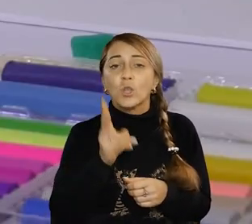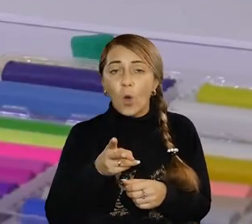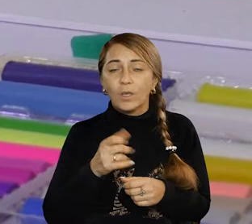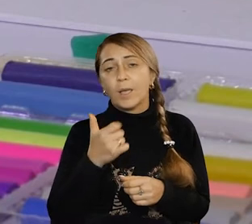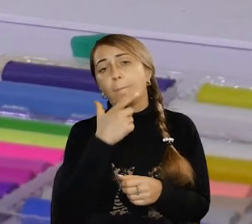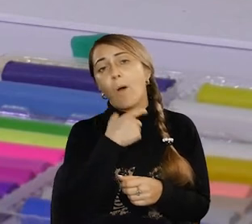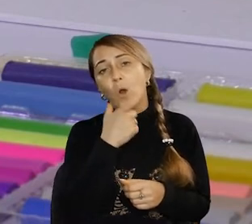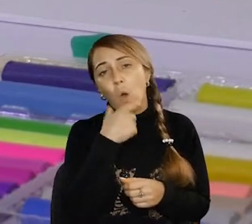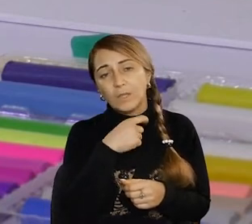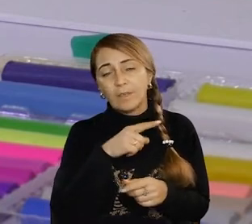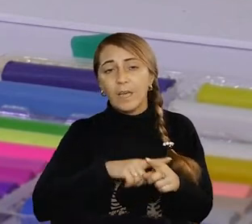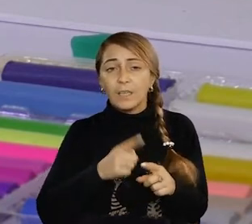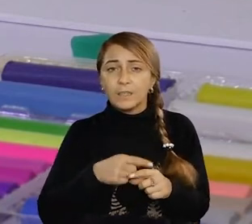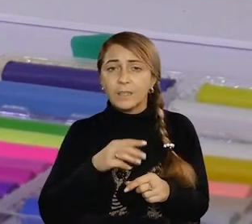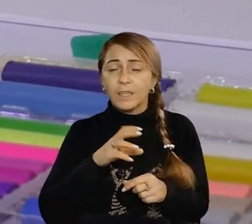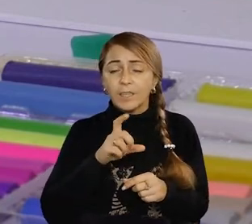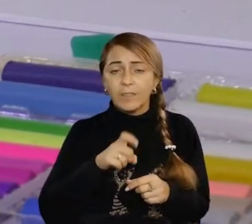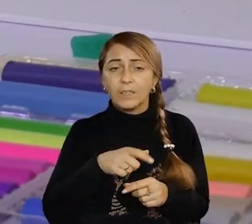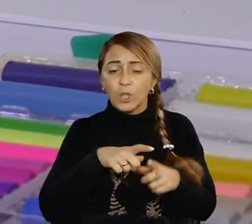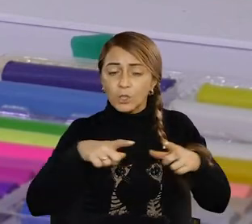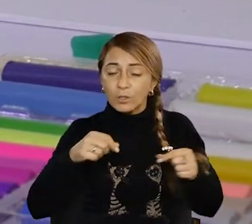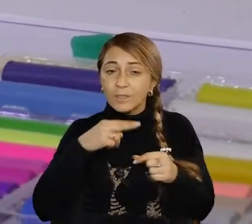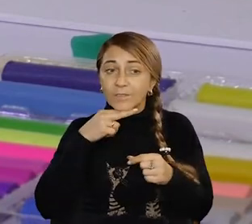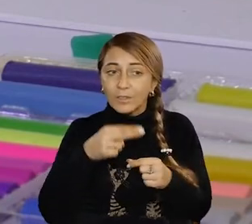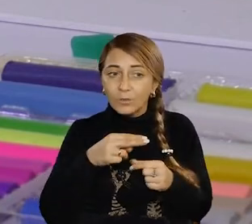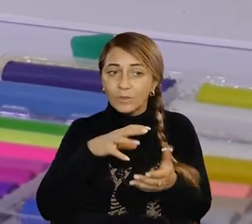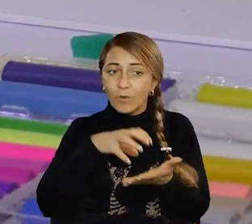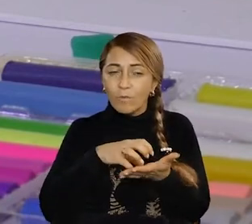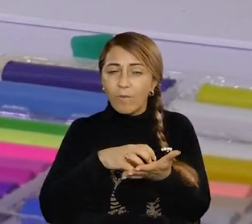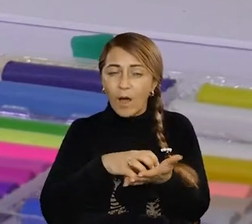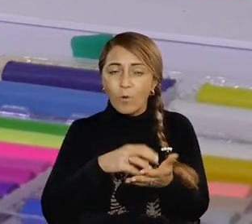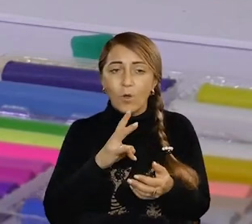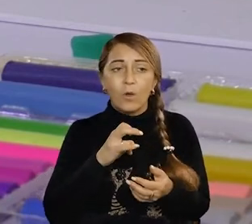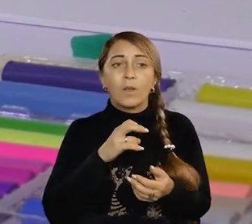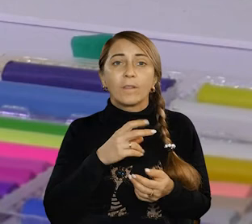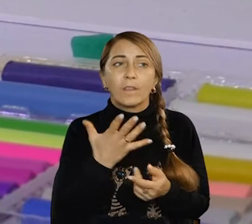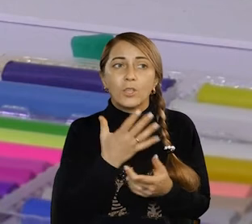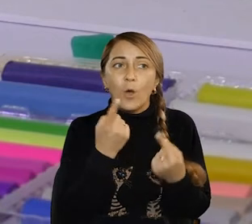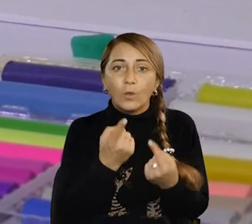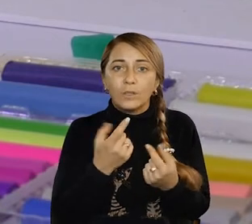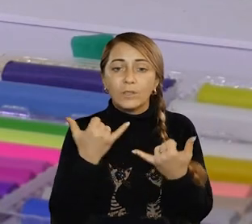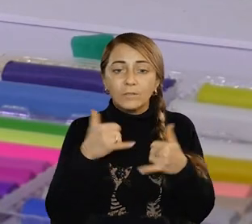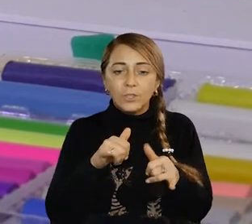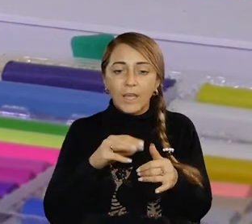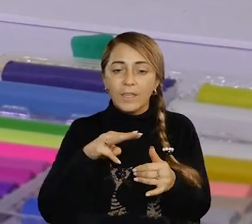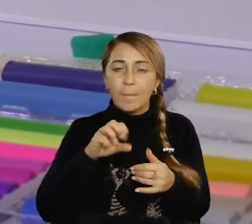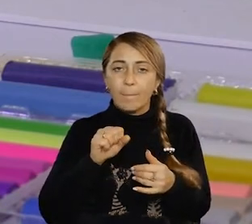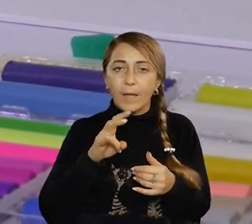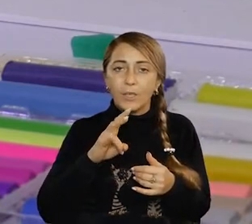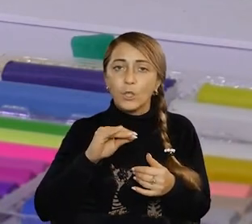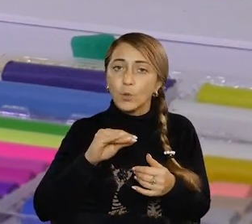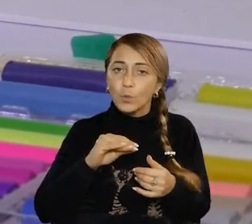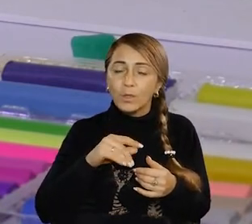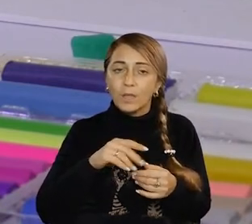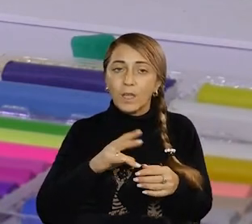морозиво. Цієї миті шоколадка звернула кексикову увагу на ще одне незвичайне меню.